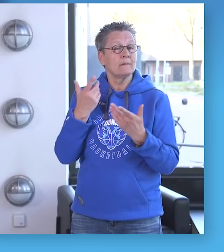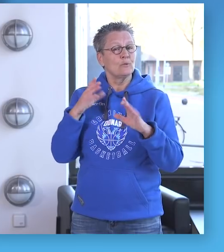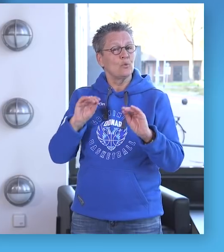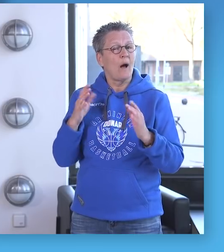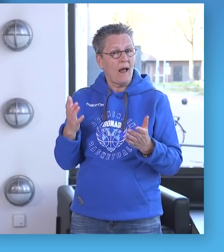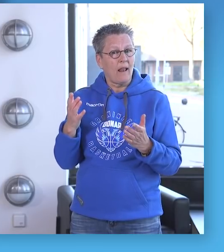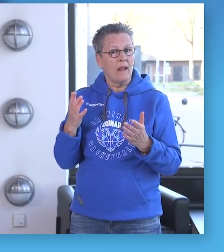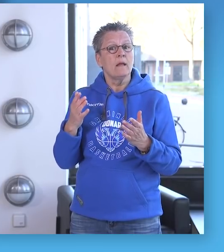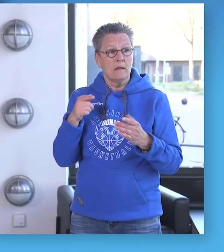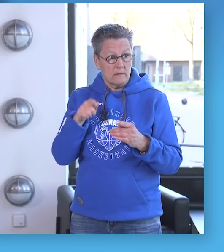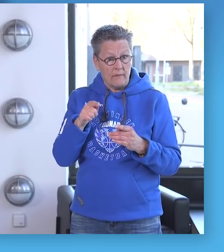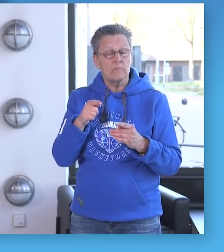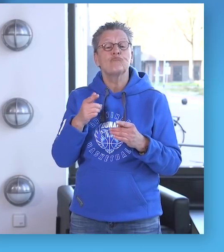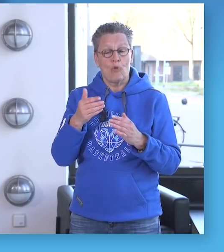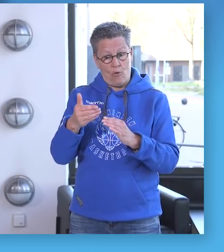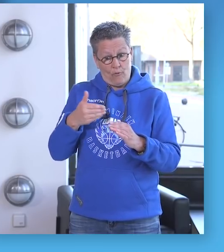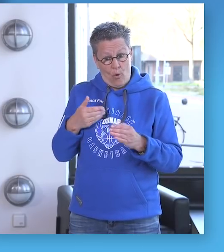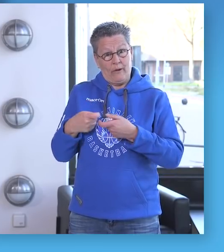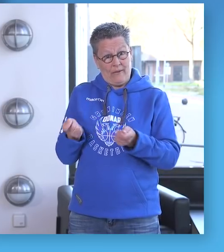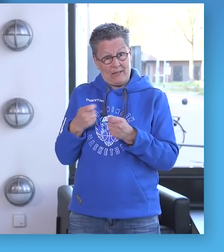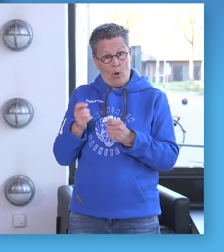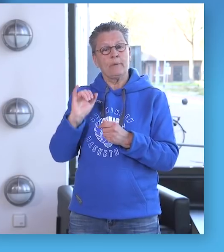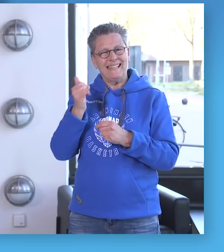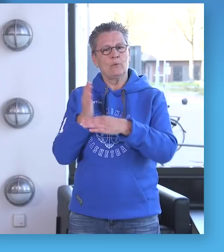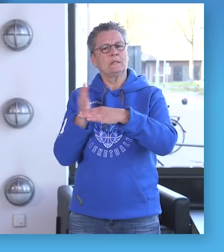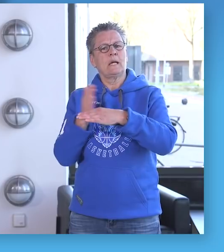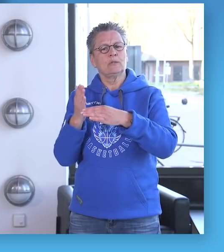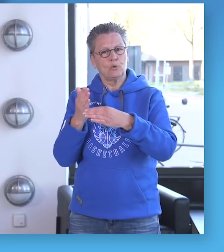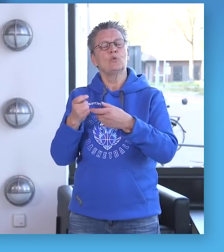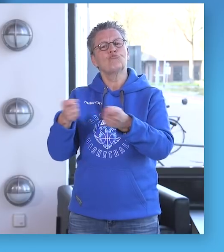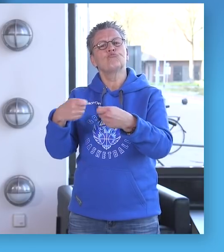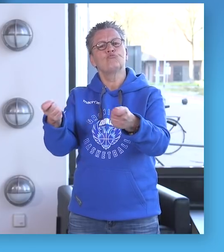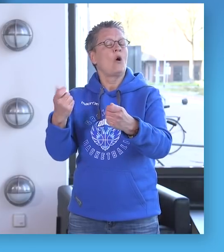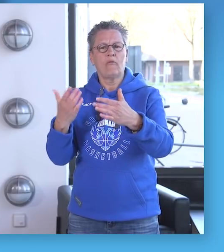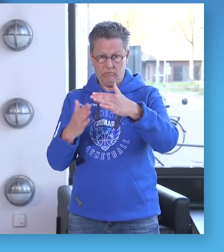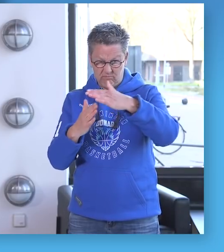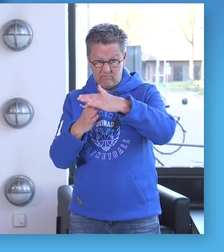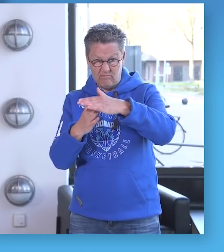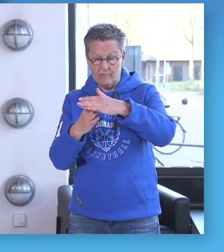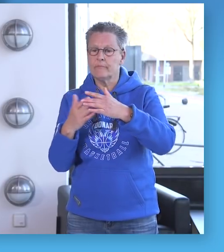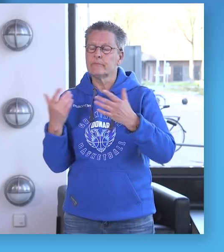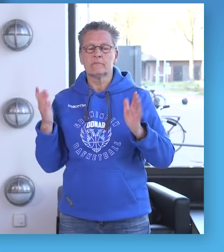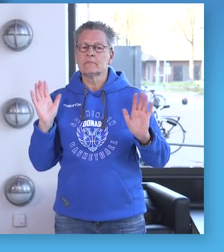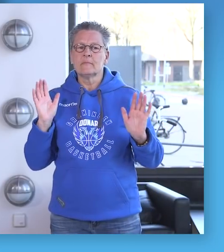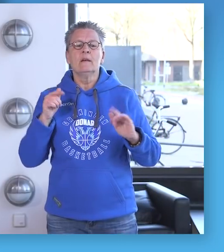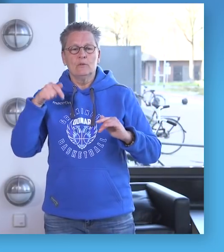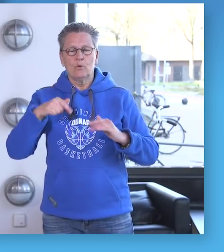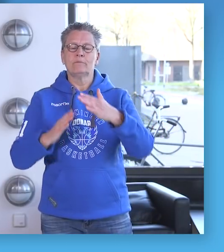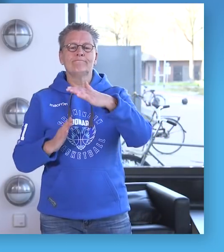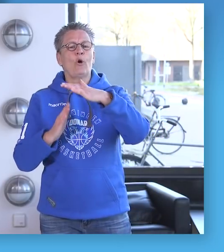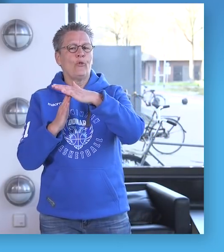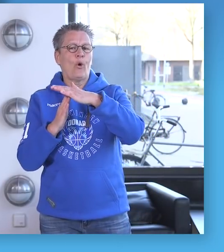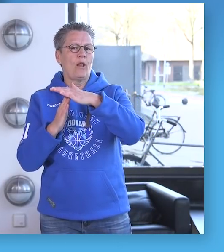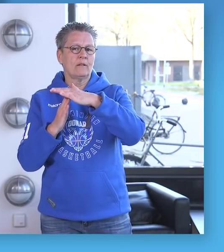doen, bezig te zijn met voorverkoop van seizoenkaarten voor het nieuwe seizoen? Of is dat ook iets wat we nu even on hold zetten? Nou, op dit moment hebben we het even on hold